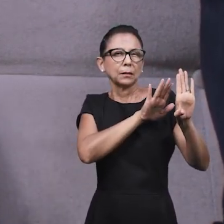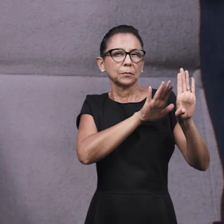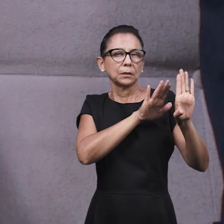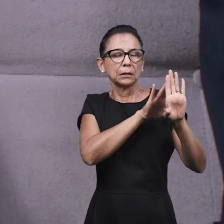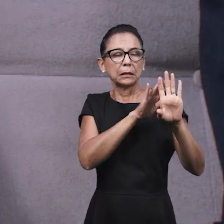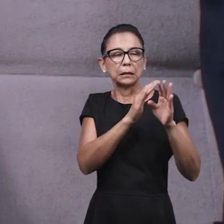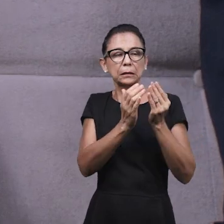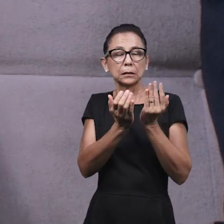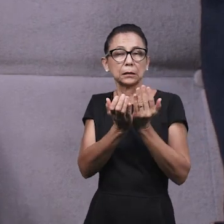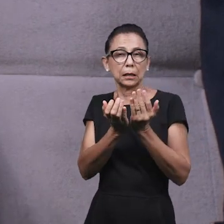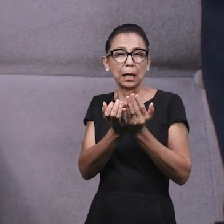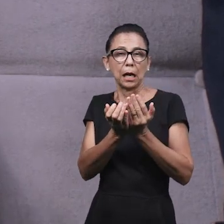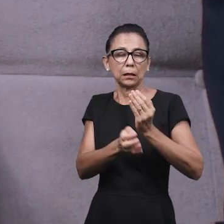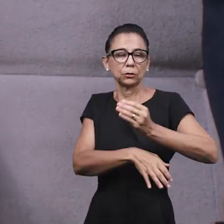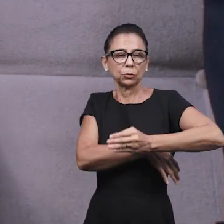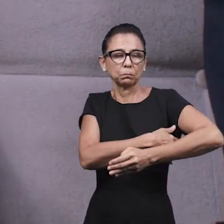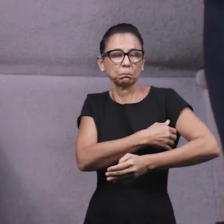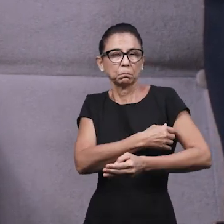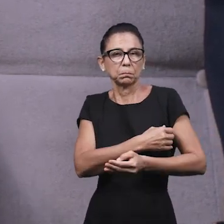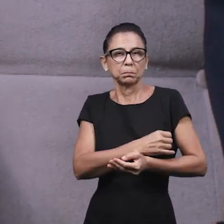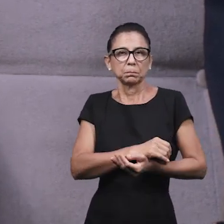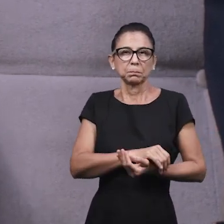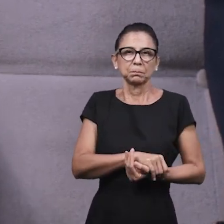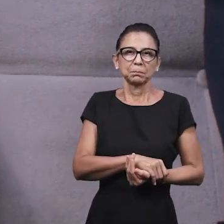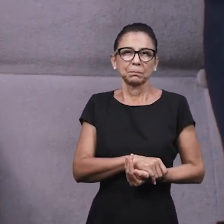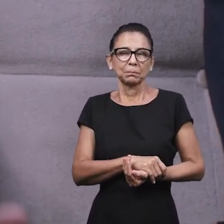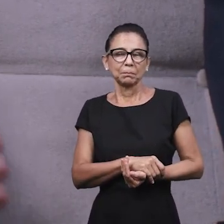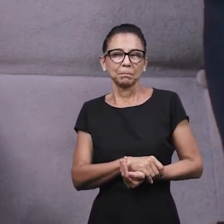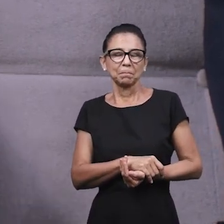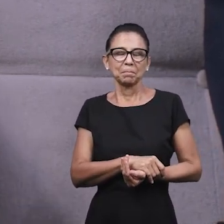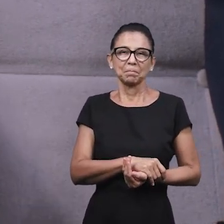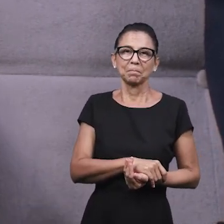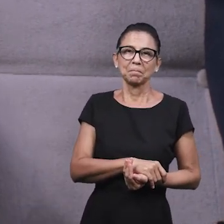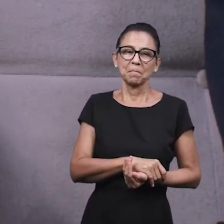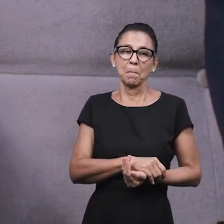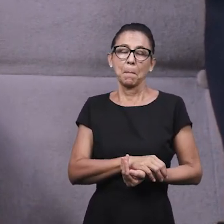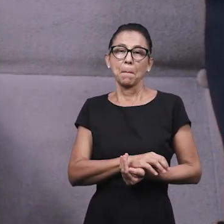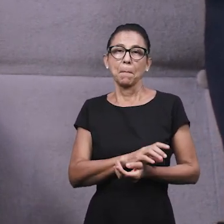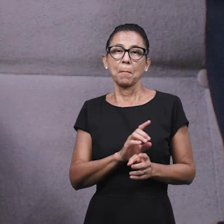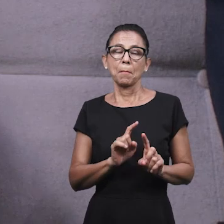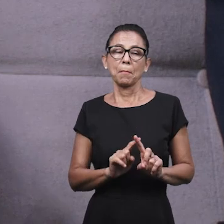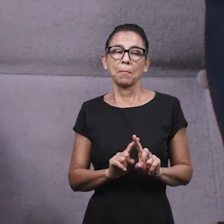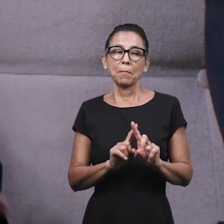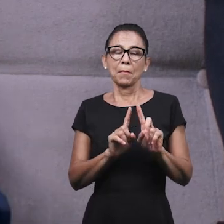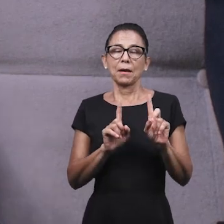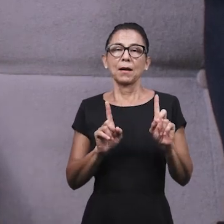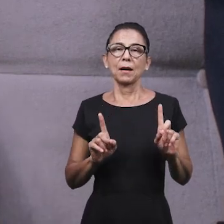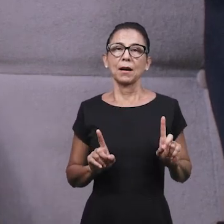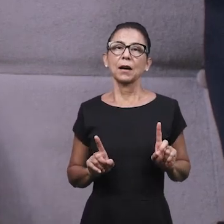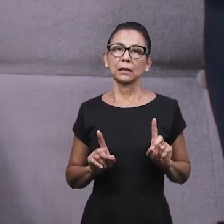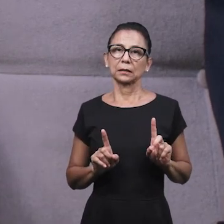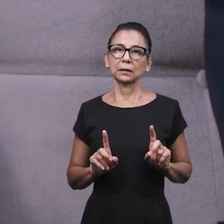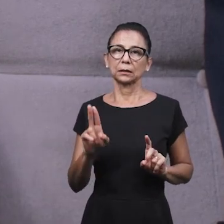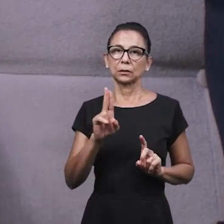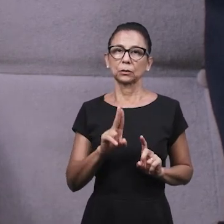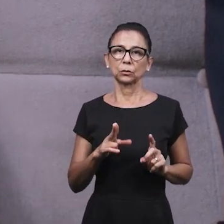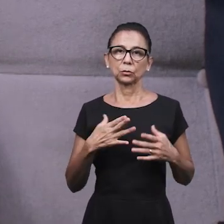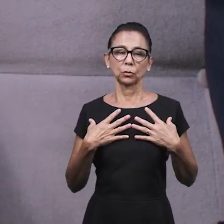travestis de chrétiens et même des évangiles. Ces trompeurs, ils ont